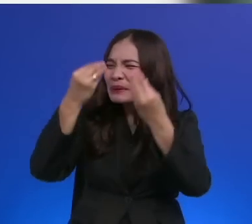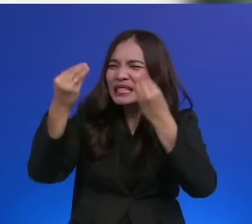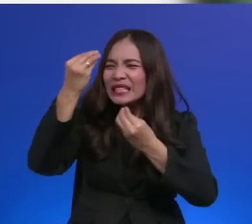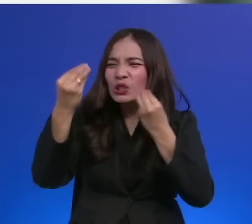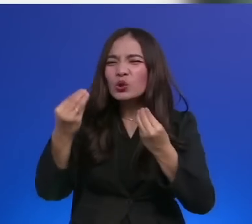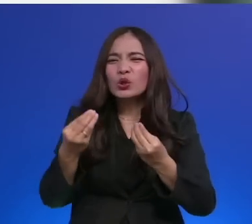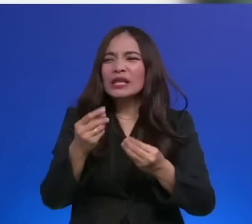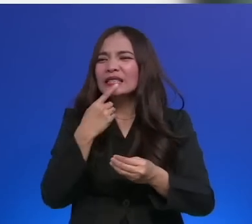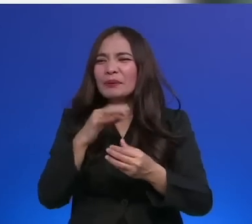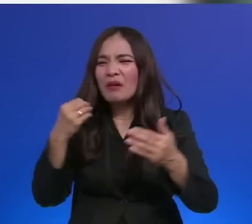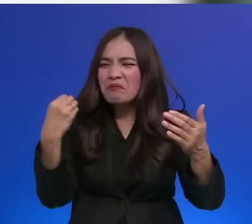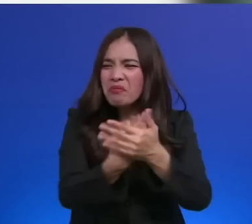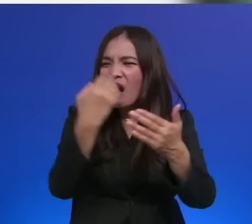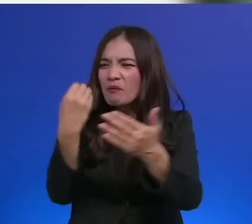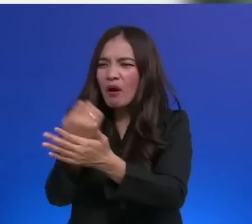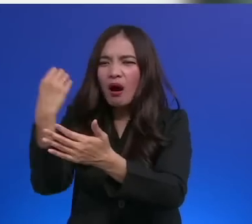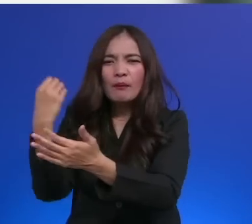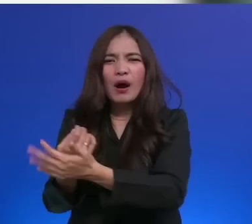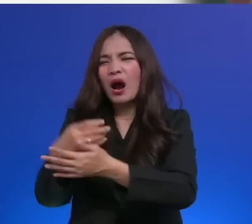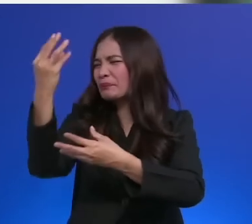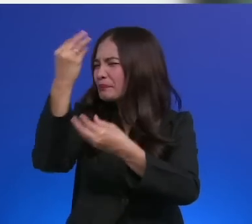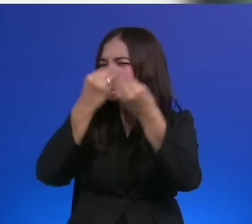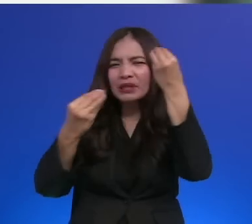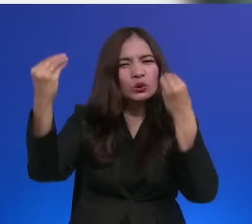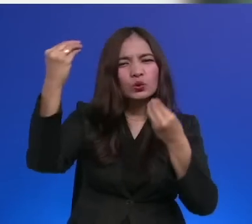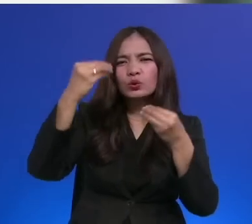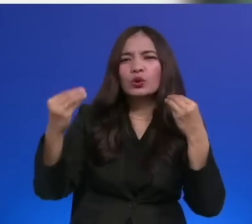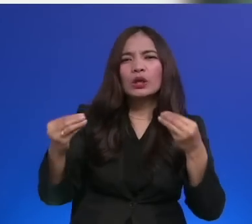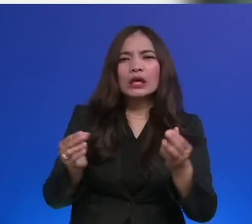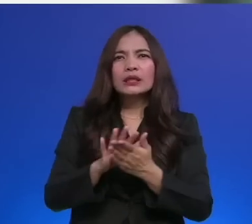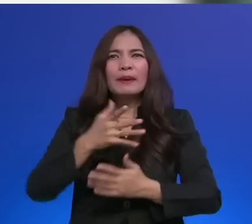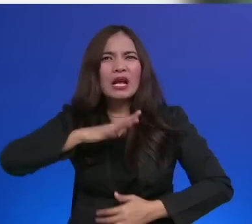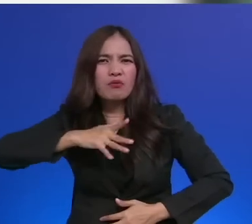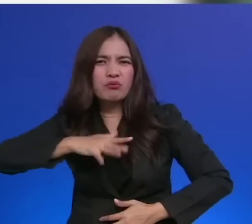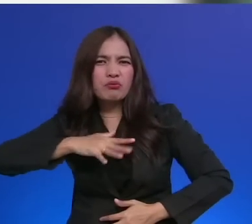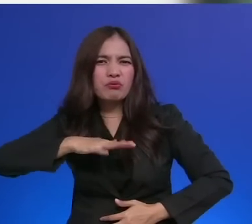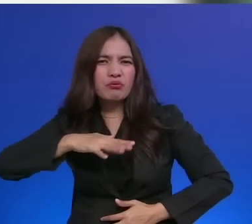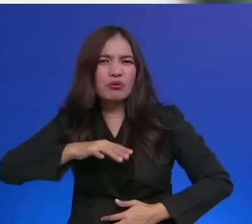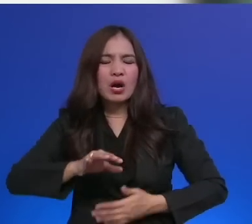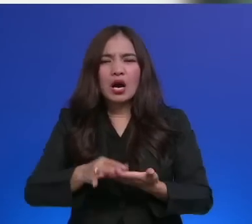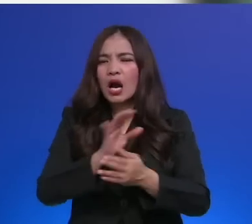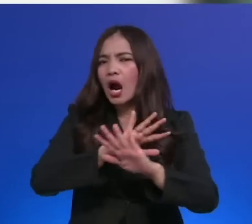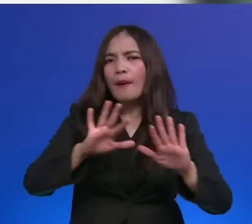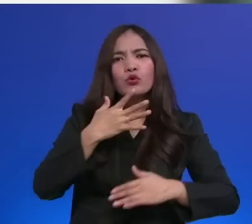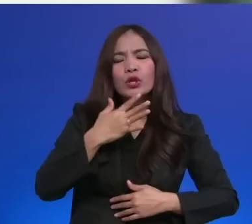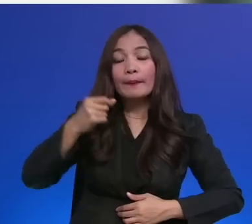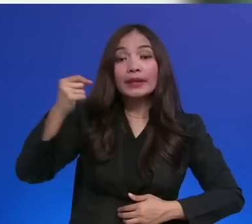sana, nabrak sini ya. Lalu tidak tenang, tidak punya kestabilan ya, cepat-cepat